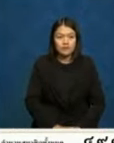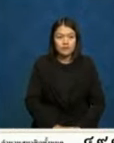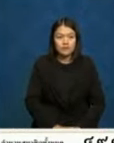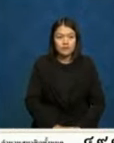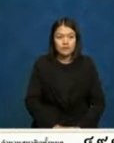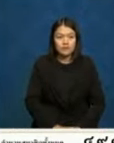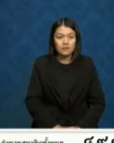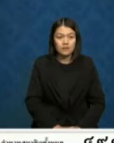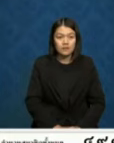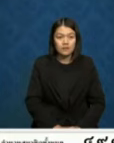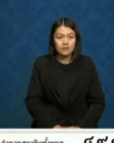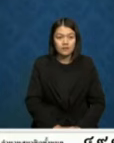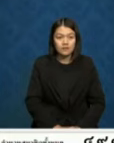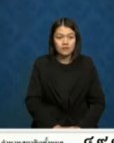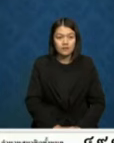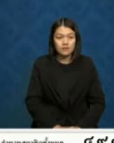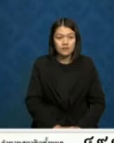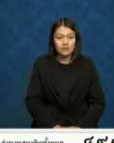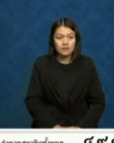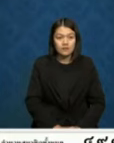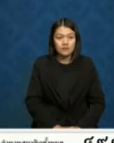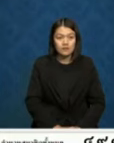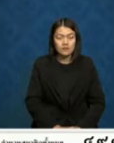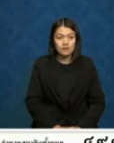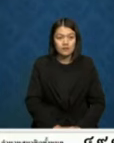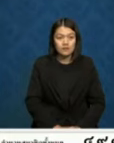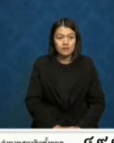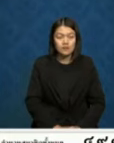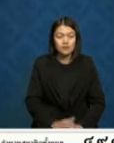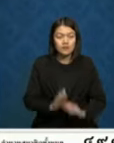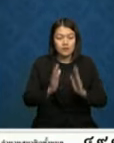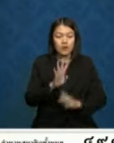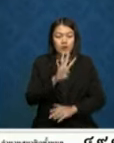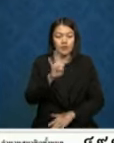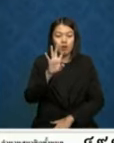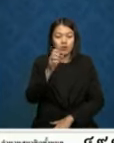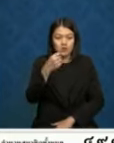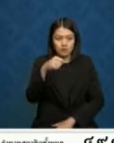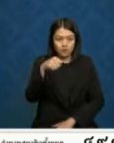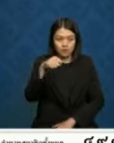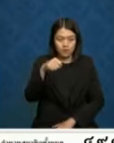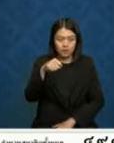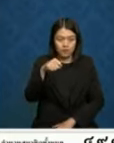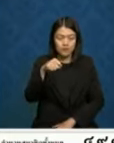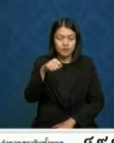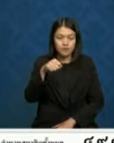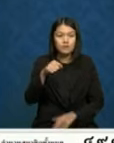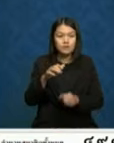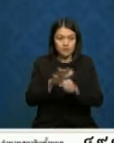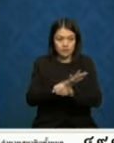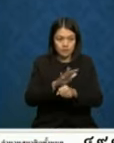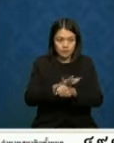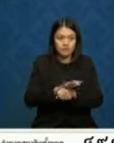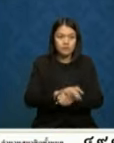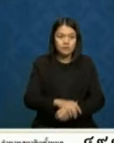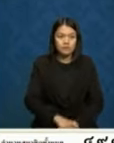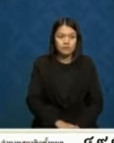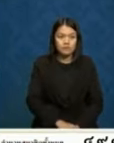ครับตอนนี้มีผู้มาแสดงตนครับ410ท่านถือว่าครบอง